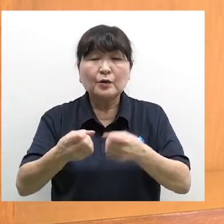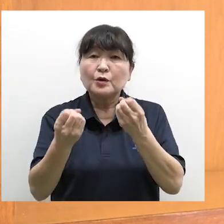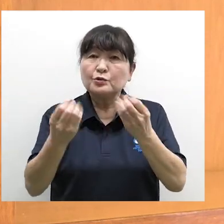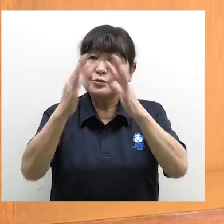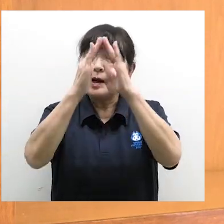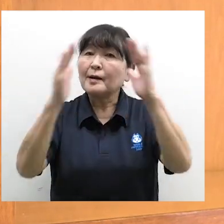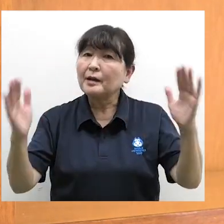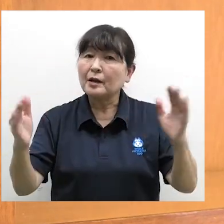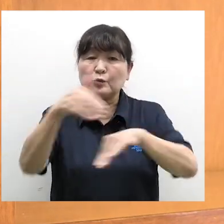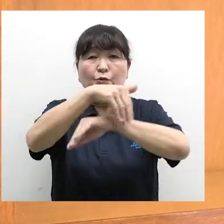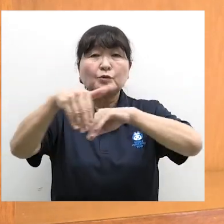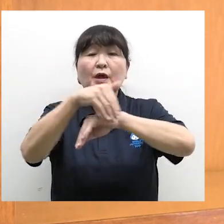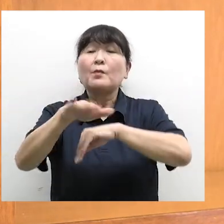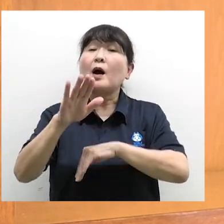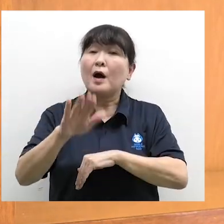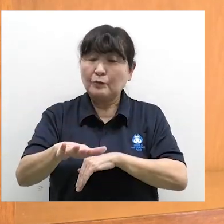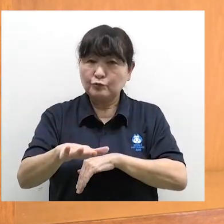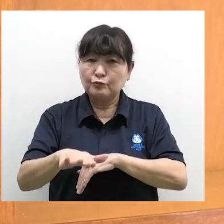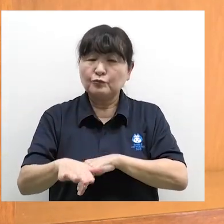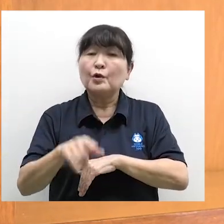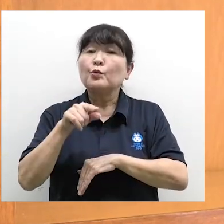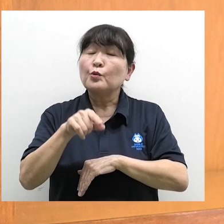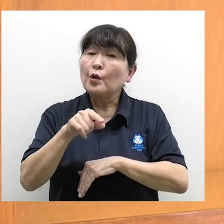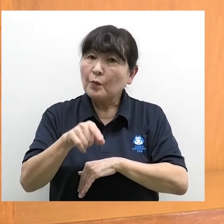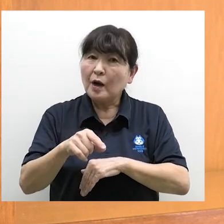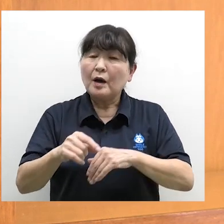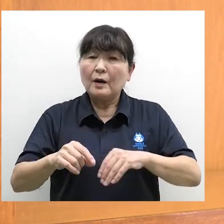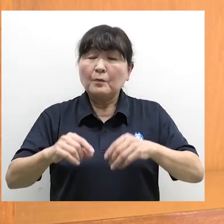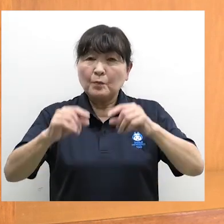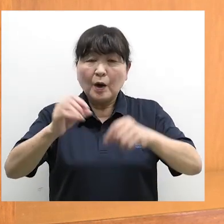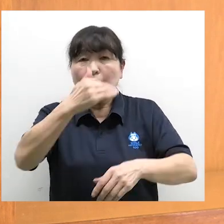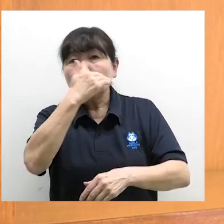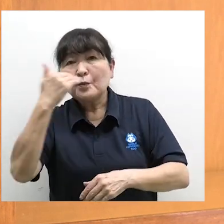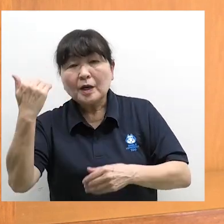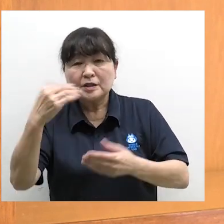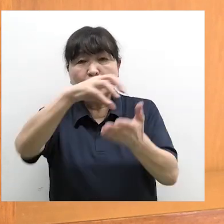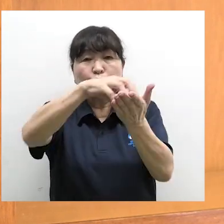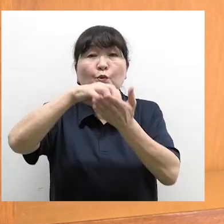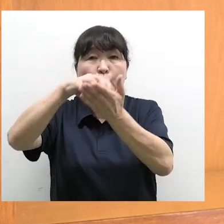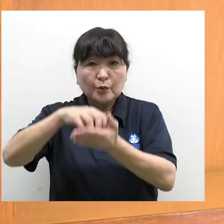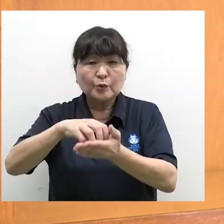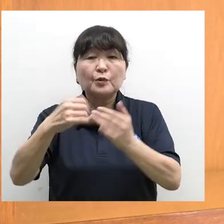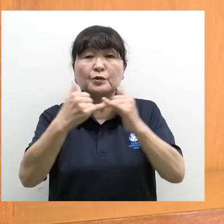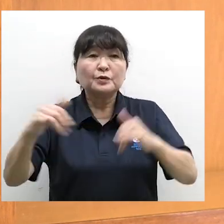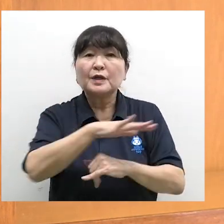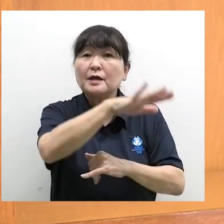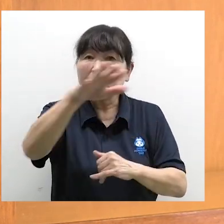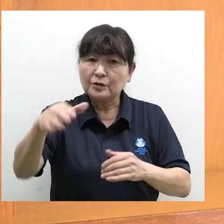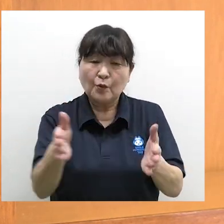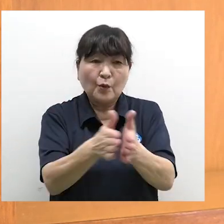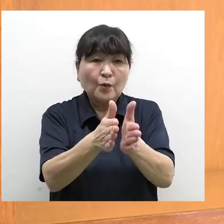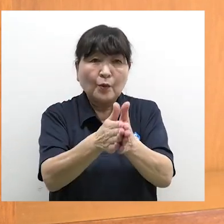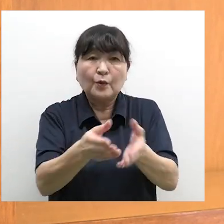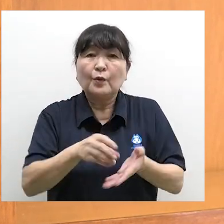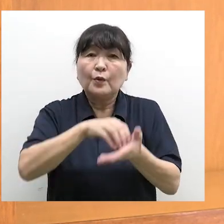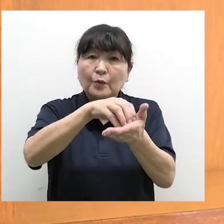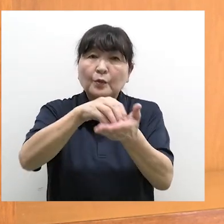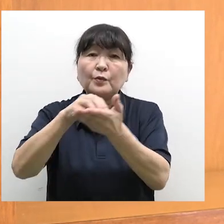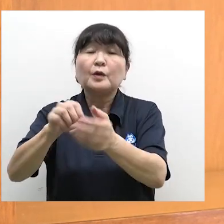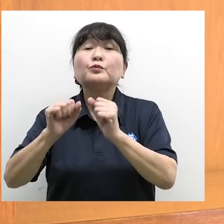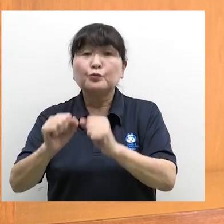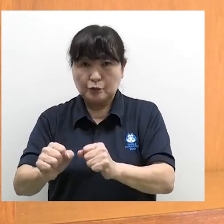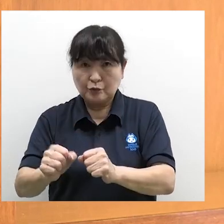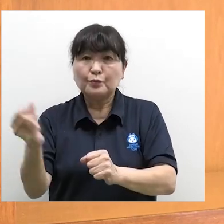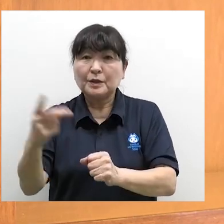ております。こちらは宮崎市栄誉賞を受賞される皆さんの表彰であったり、姉妹都市関係者